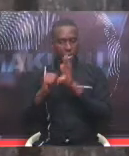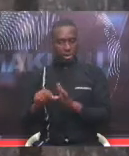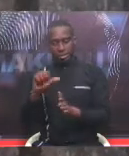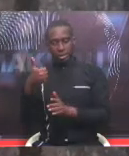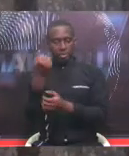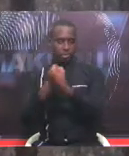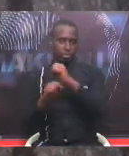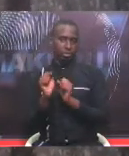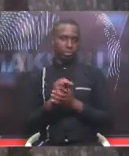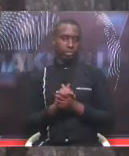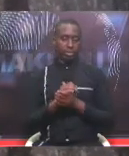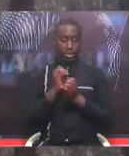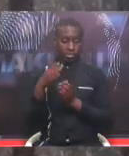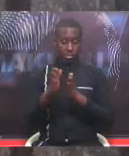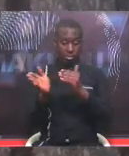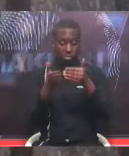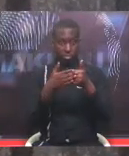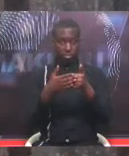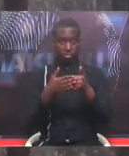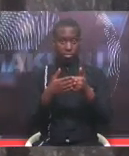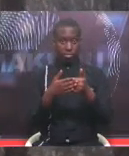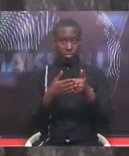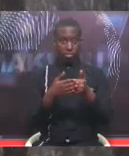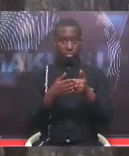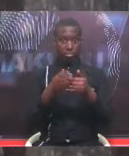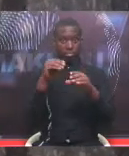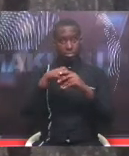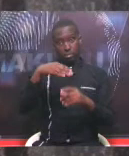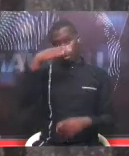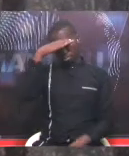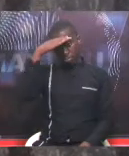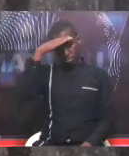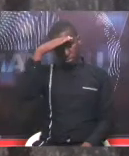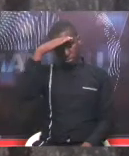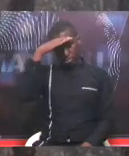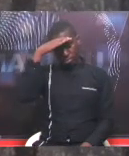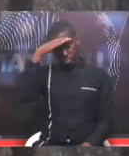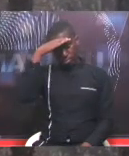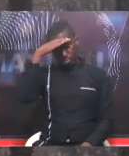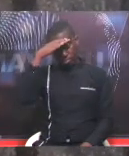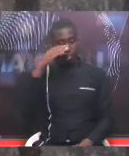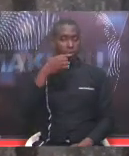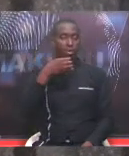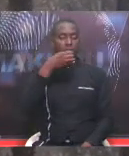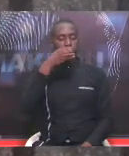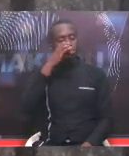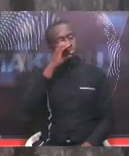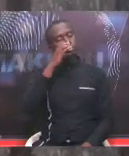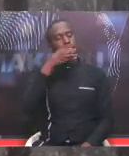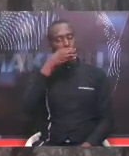iyo bamaze kuyifunga bashyiramo bareri hakajya abapolisi inzoga zigatangira